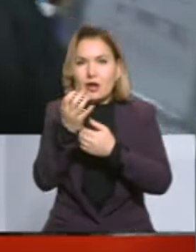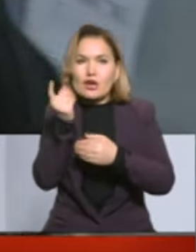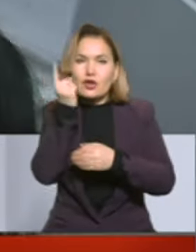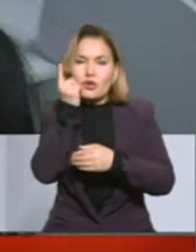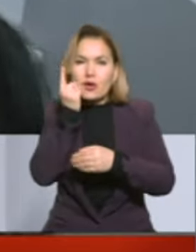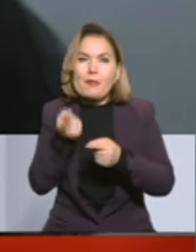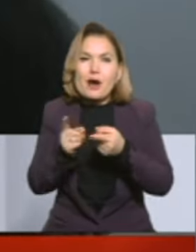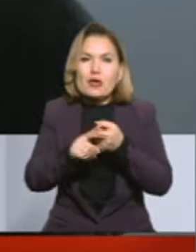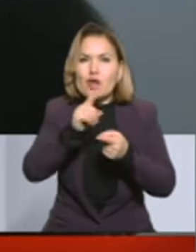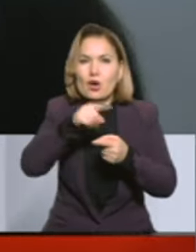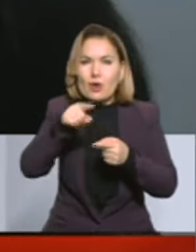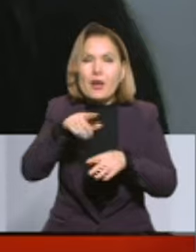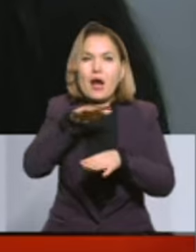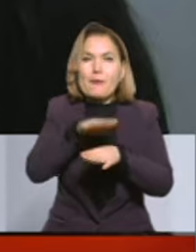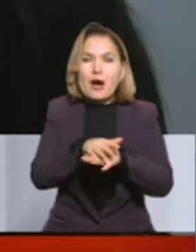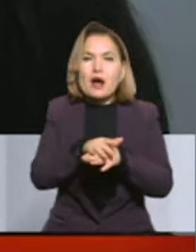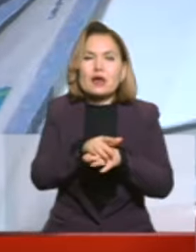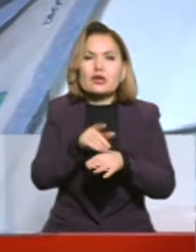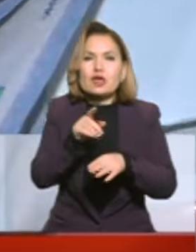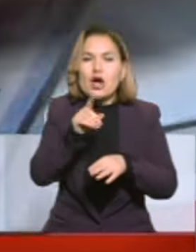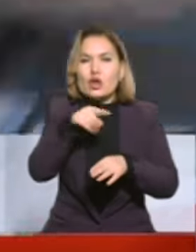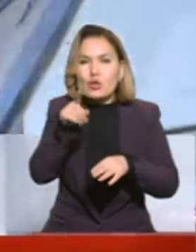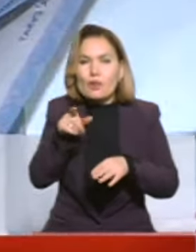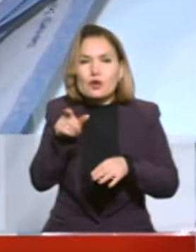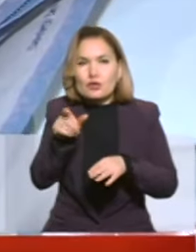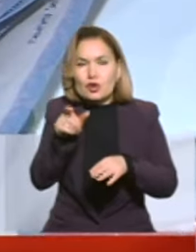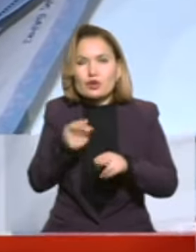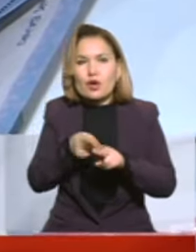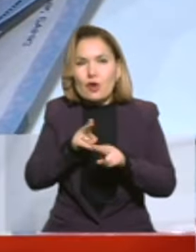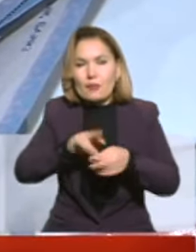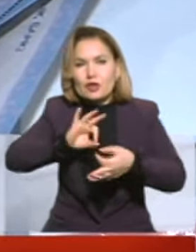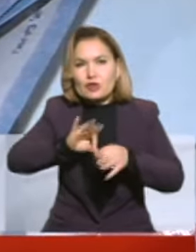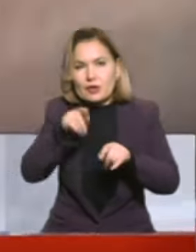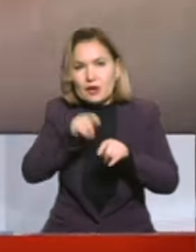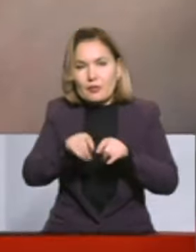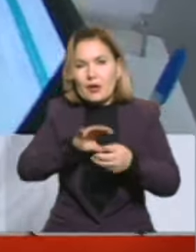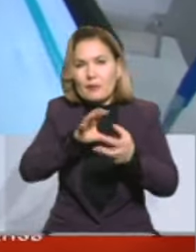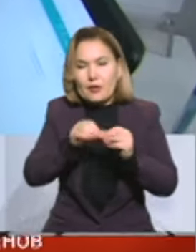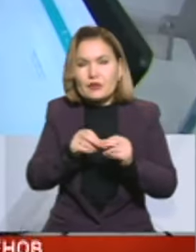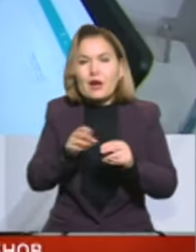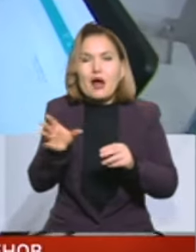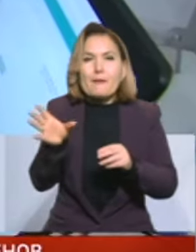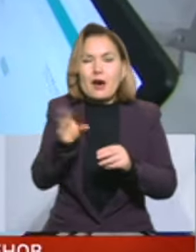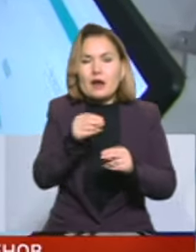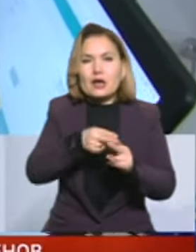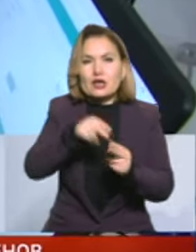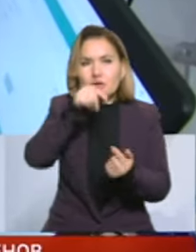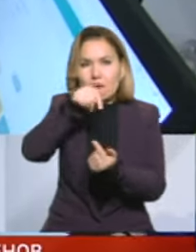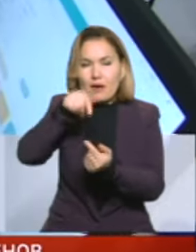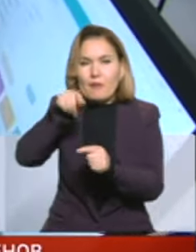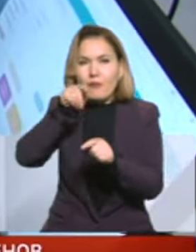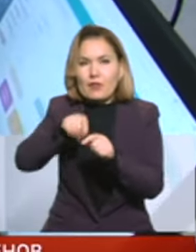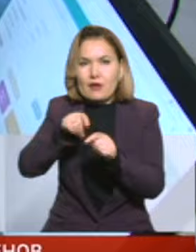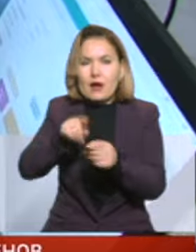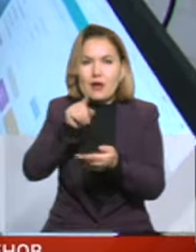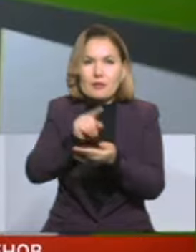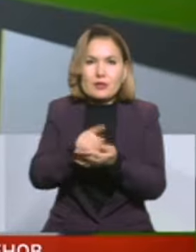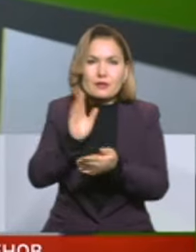байланыс номері мен банк шоттары туралы деректі анықтауға болады. Егер жеке мәліметтер сәйкес келмесе, ақша